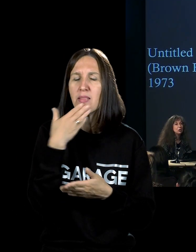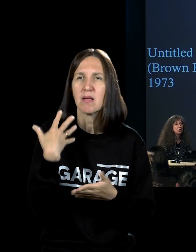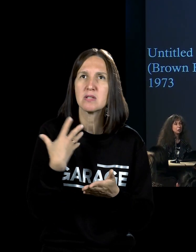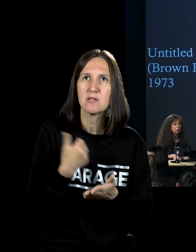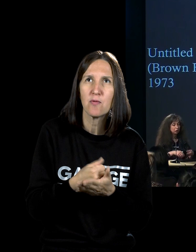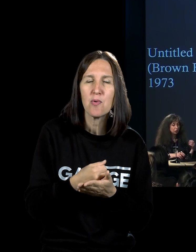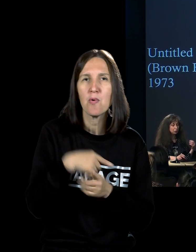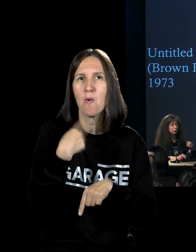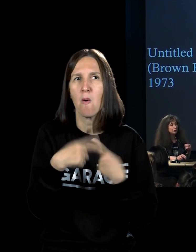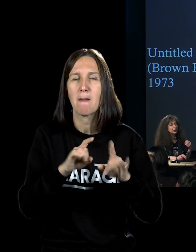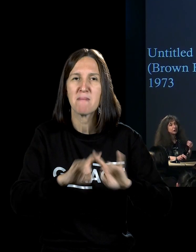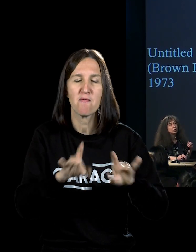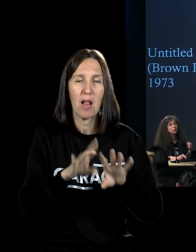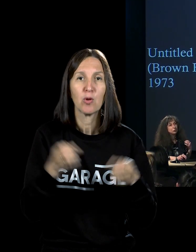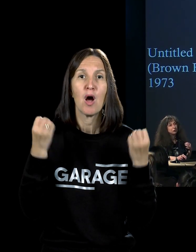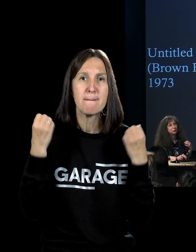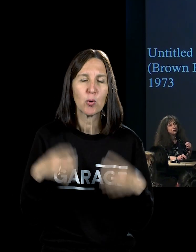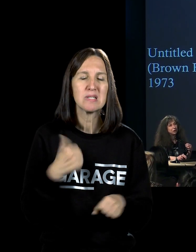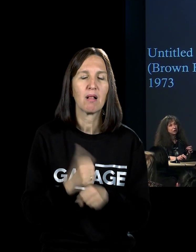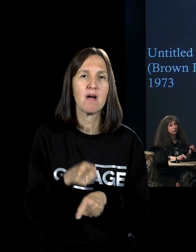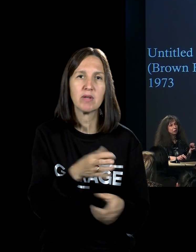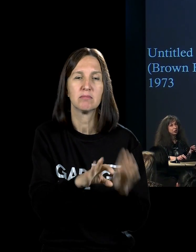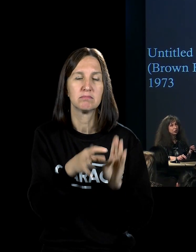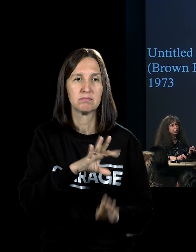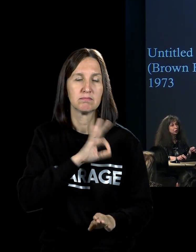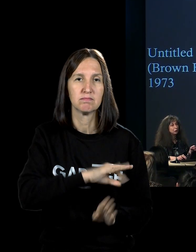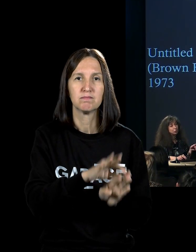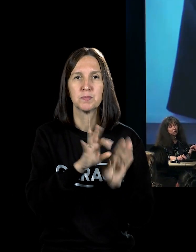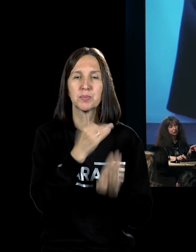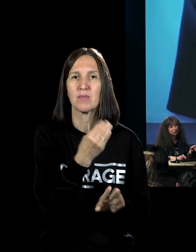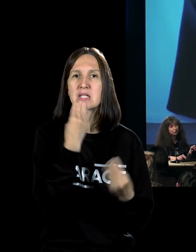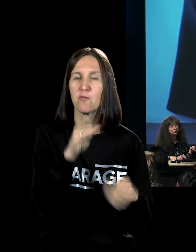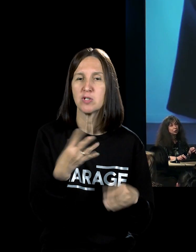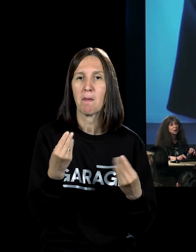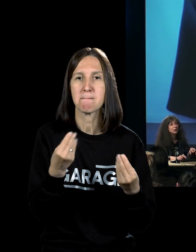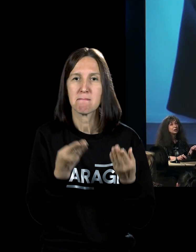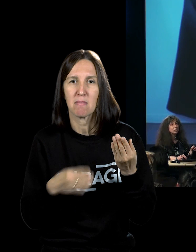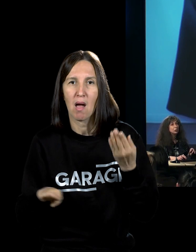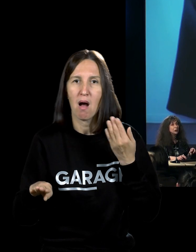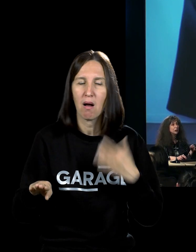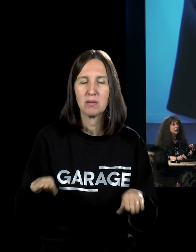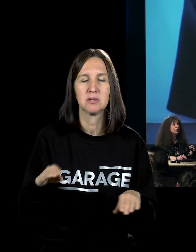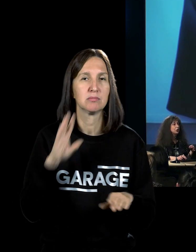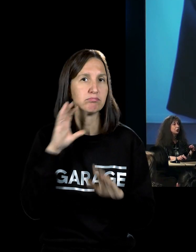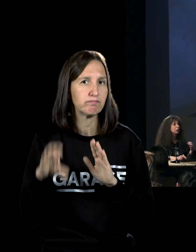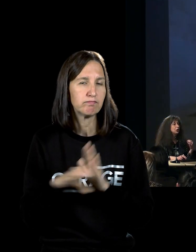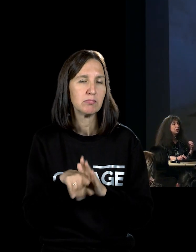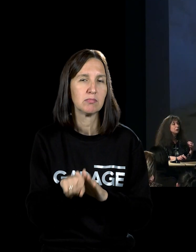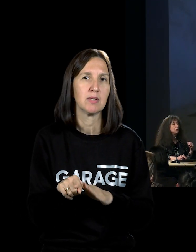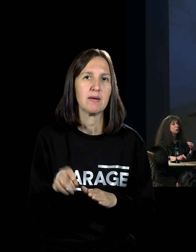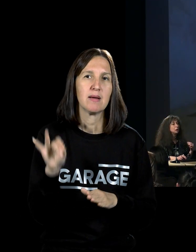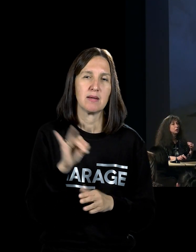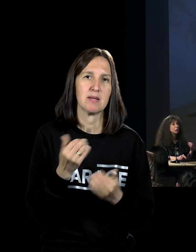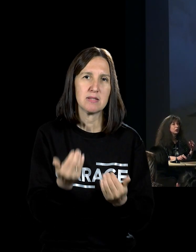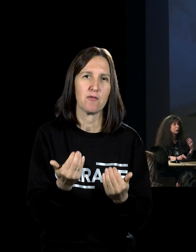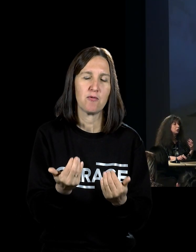мифологию. Он работает именно со свойствами этого материала, с его мягкостью, с его податливостью, с его физиологичностью и с